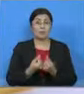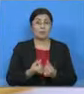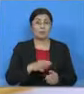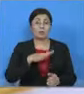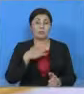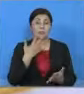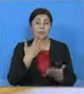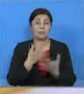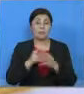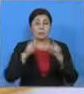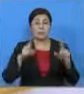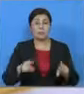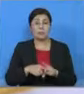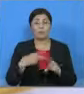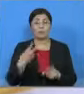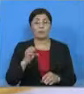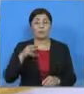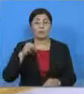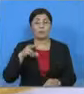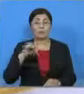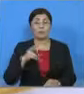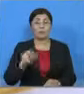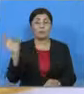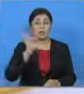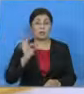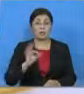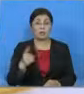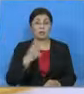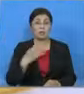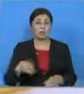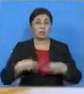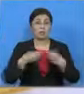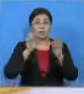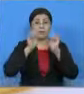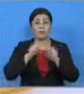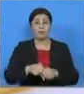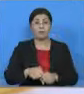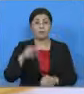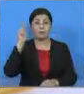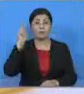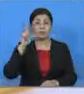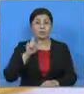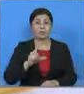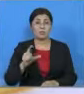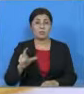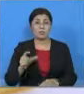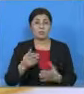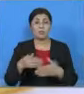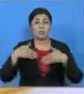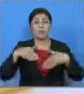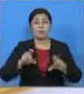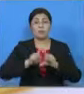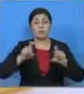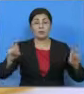языкового диплома второй степени по немецкому языку, которая давала возможность учащемуся, ученику, выпускнику